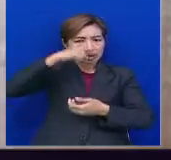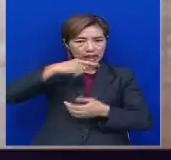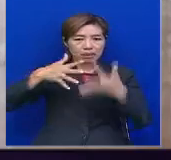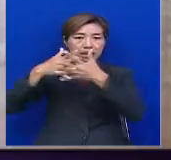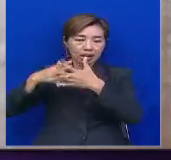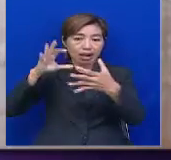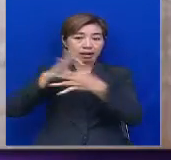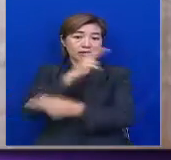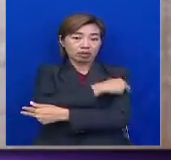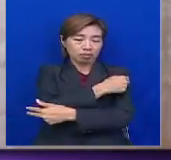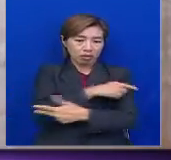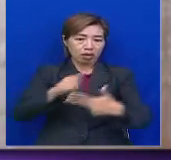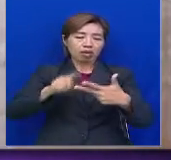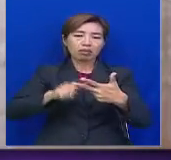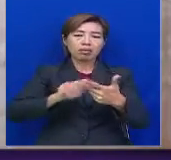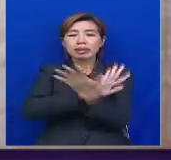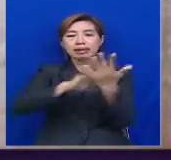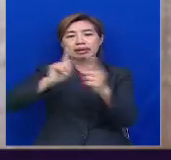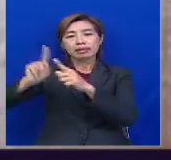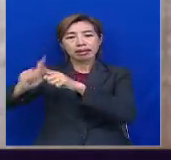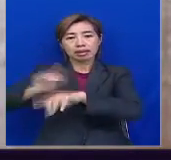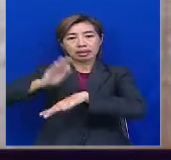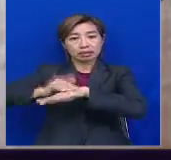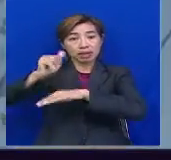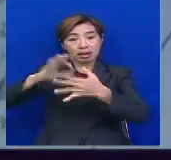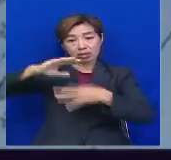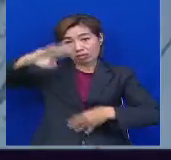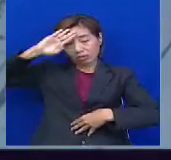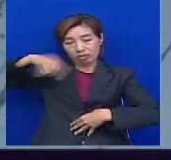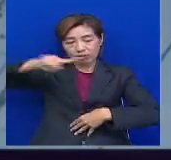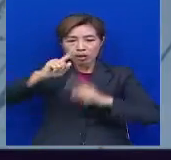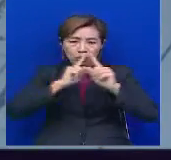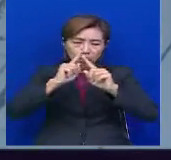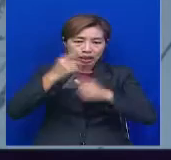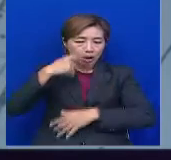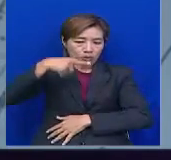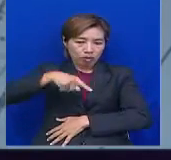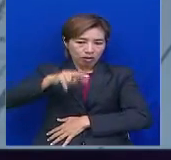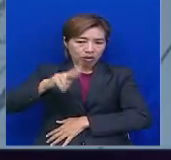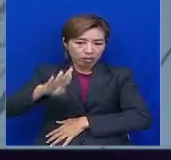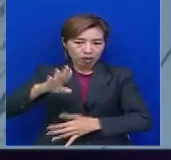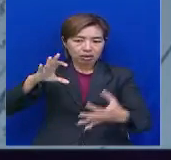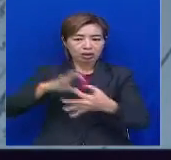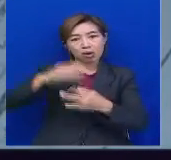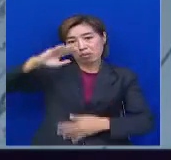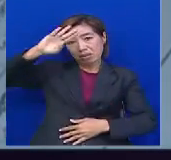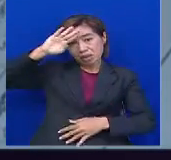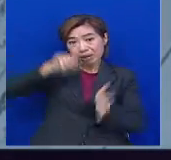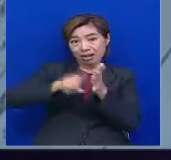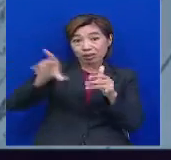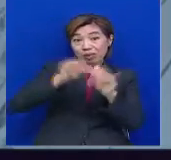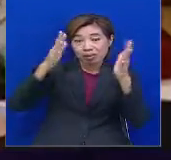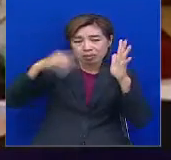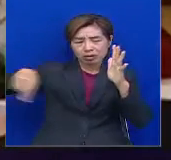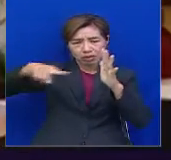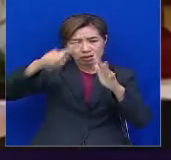สุขและผู้เชี่ยวชาญจากประเทศต่างๆร่วมหารือในการพัฒนาและการใช้มาตรการทางกฎหมายด้านโรคไม่ติดต่อเพื่อเป็นแนวทางใน